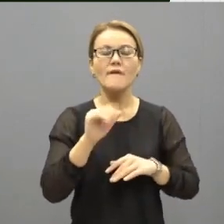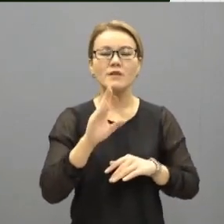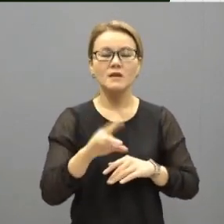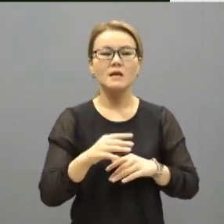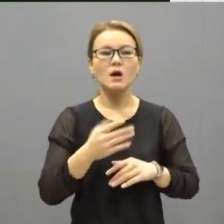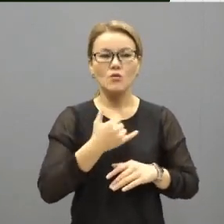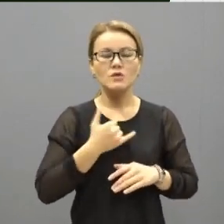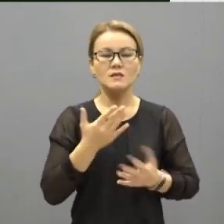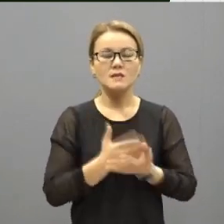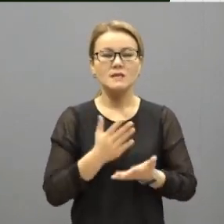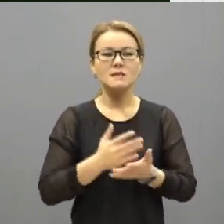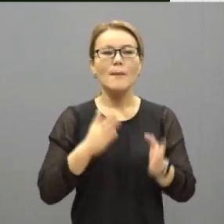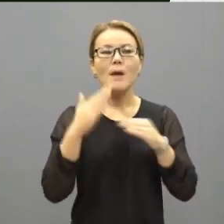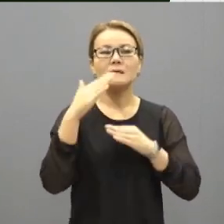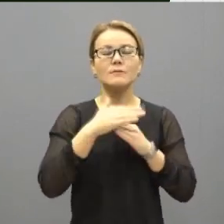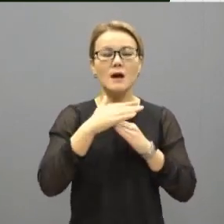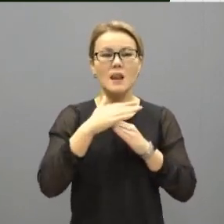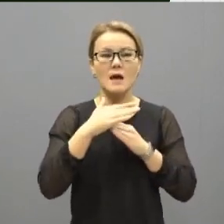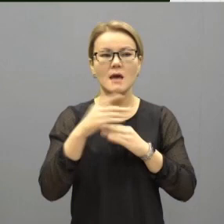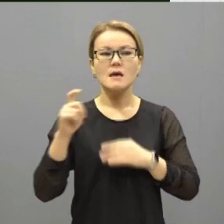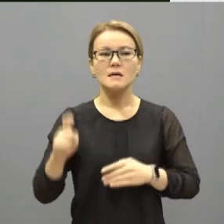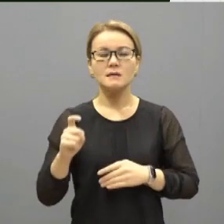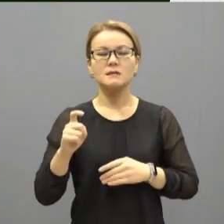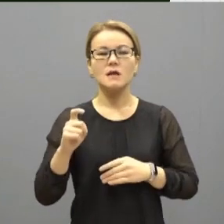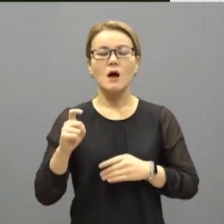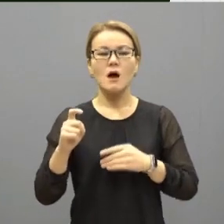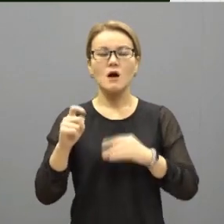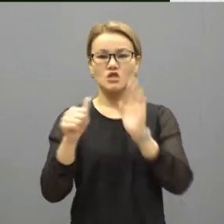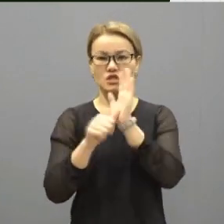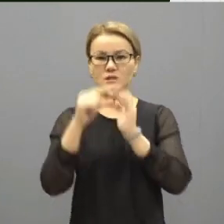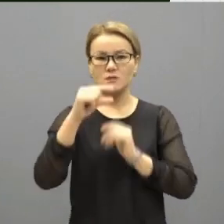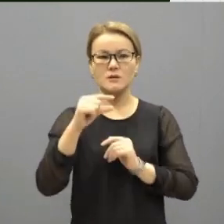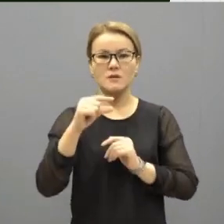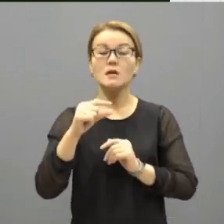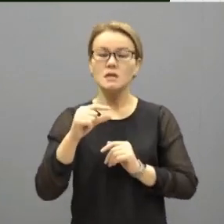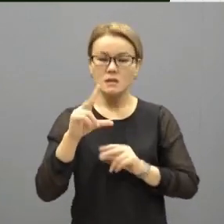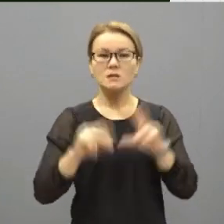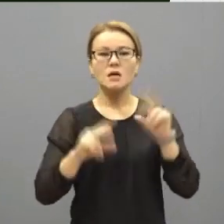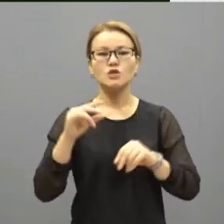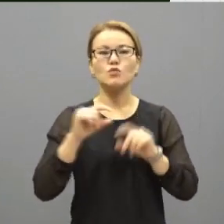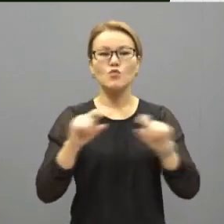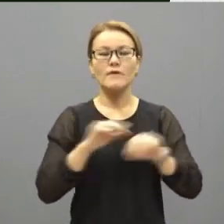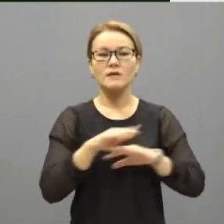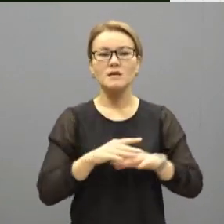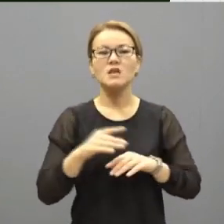максимальную степень переменной равную 6, то данное уравнение шестой степени.